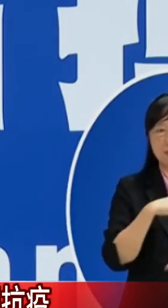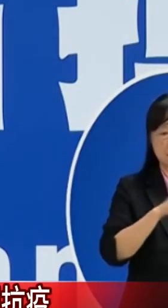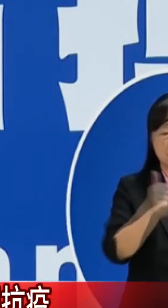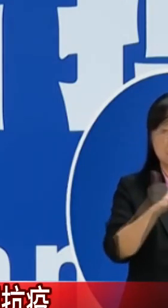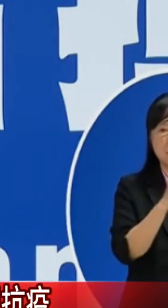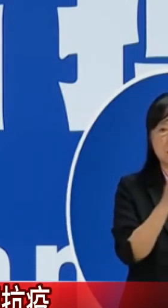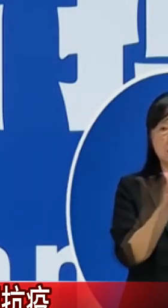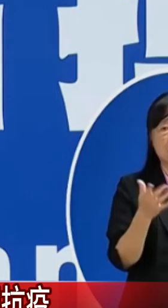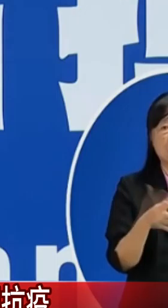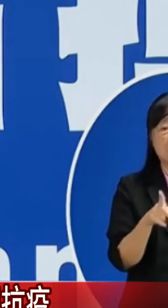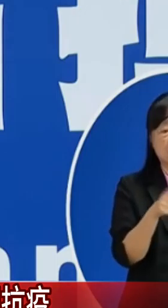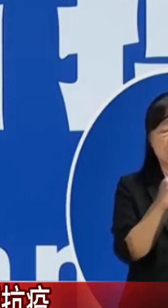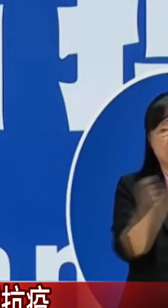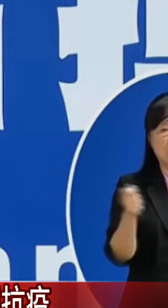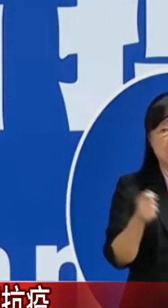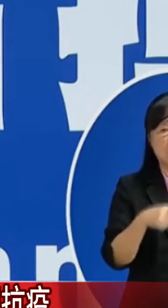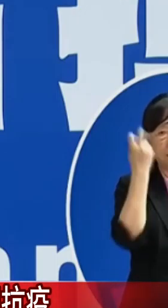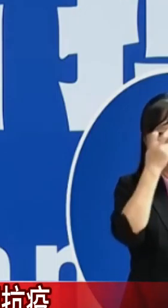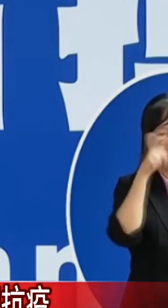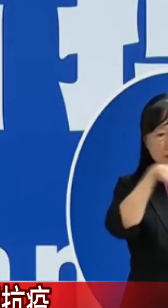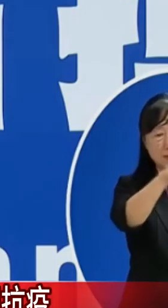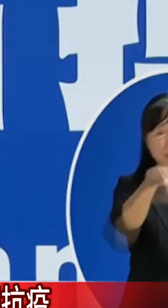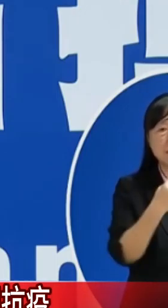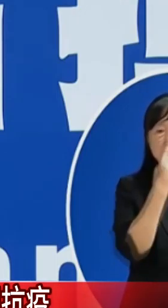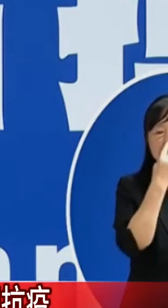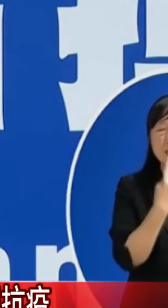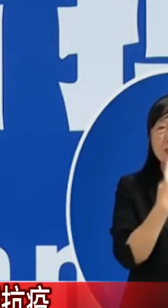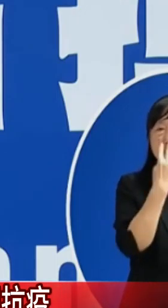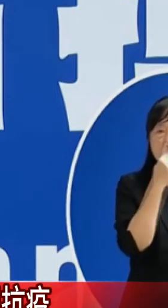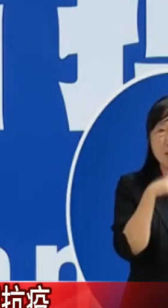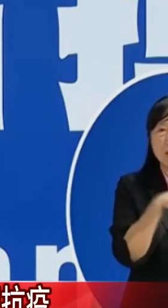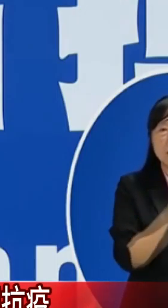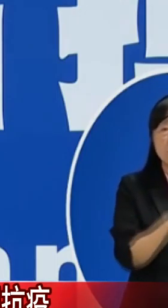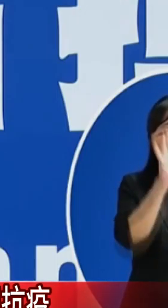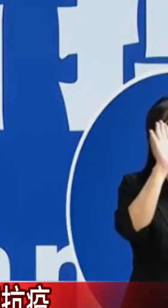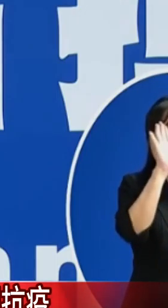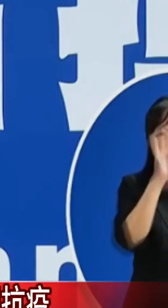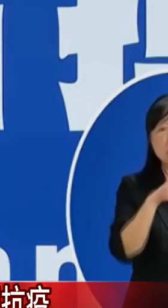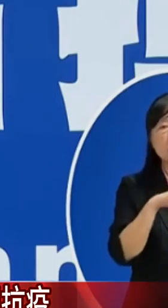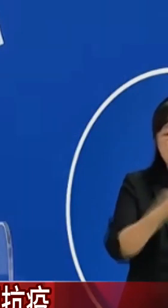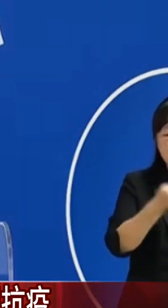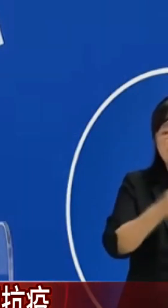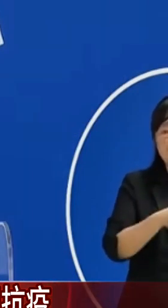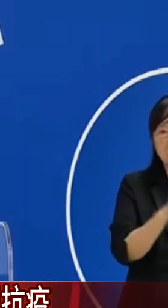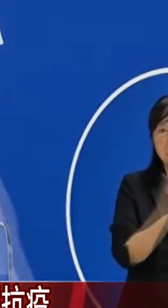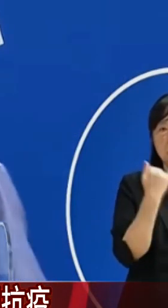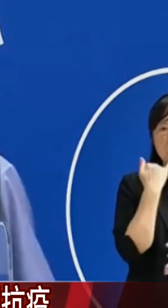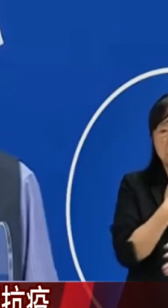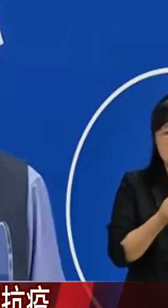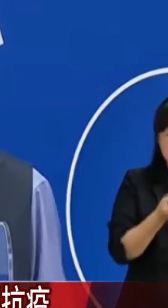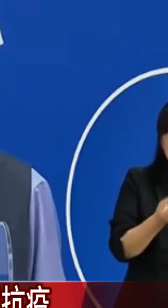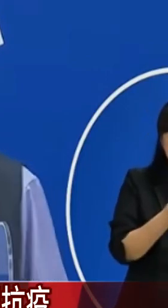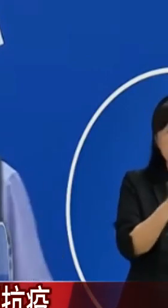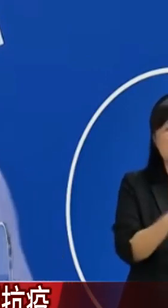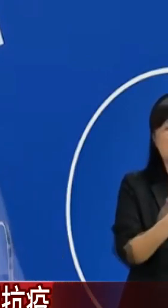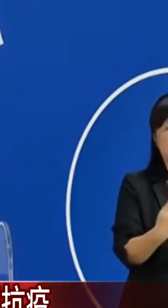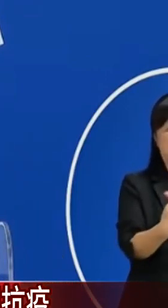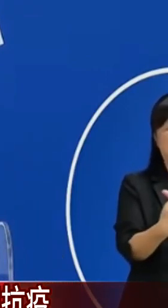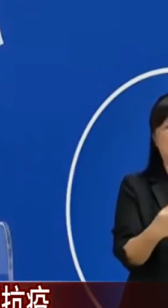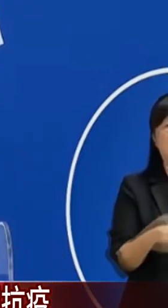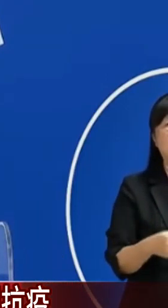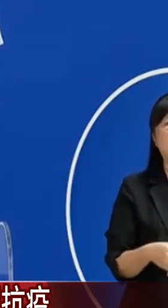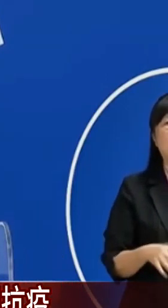顾我们呼吸道的一个患者，所以在这方面可以说是有相当的专业性。 那当然，这一次整